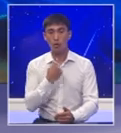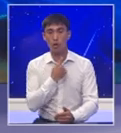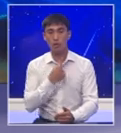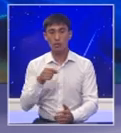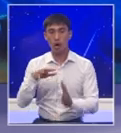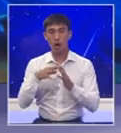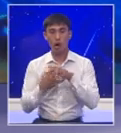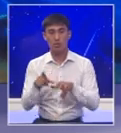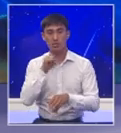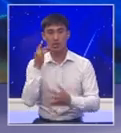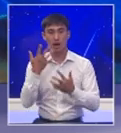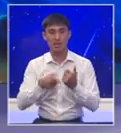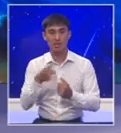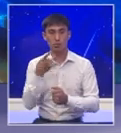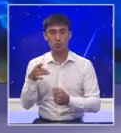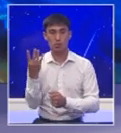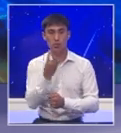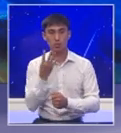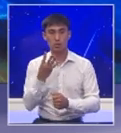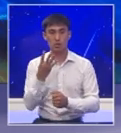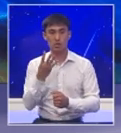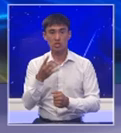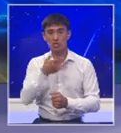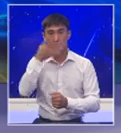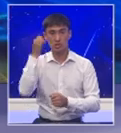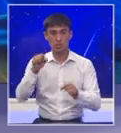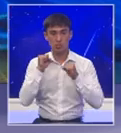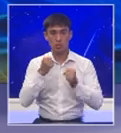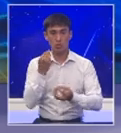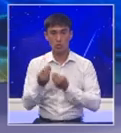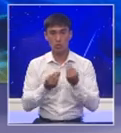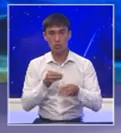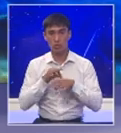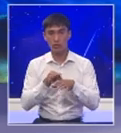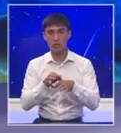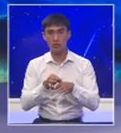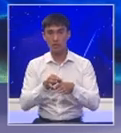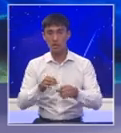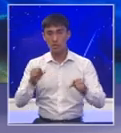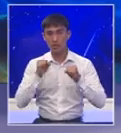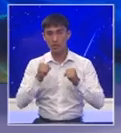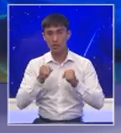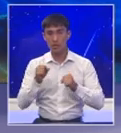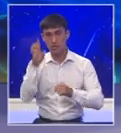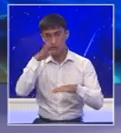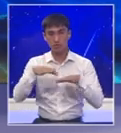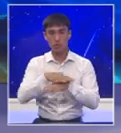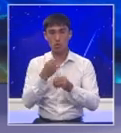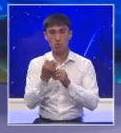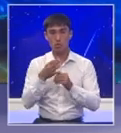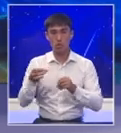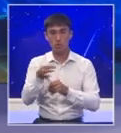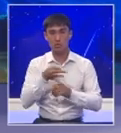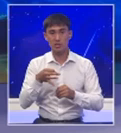Талдықорғанда олжас өспірімдері арасында республикалық 4-ші жазғы спорттық ойындары өтіп жатыр. Спартакиадаға еліміздің